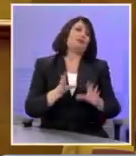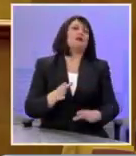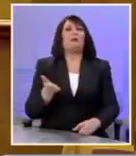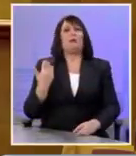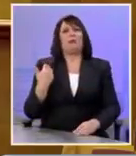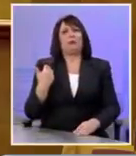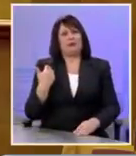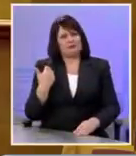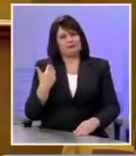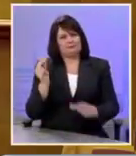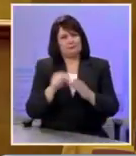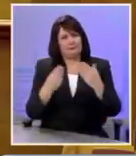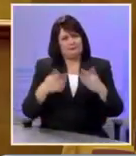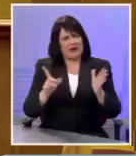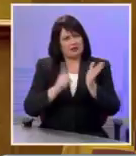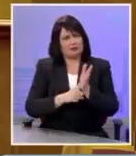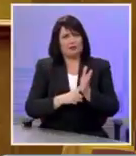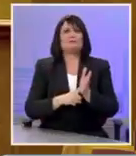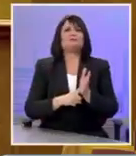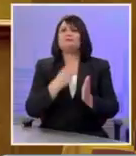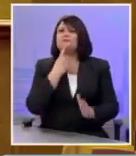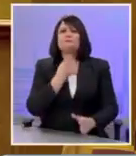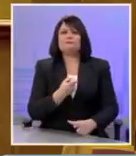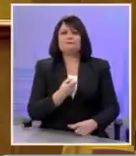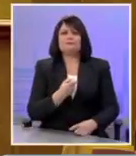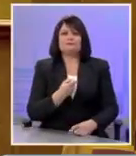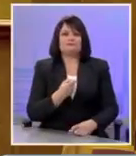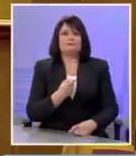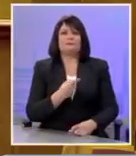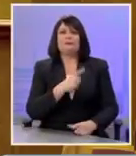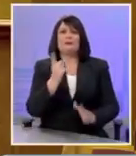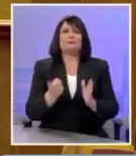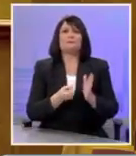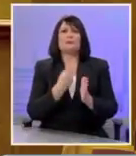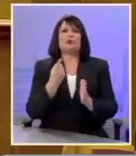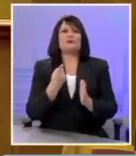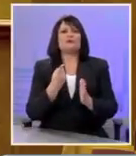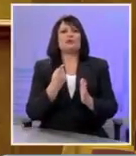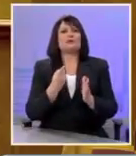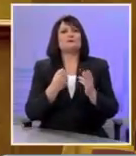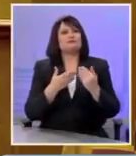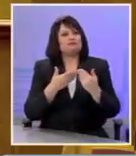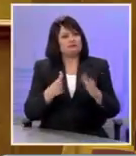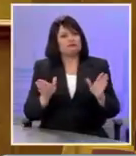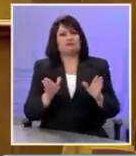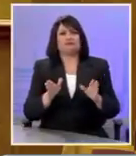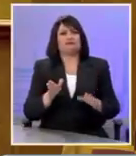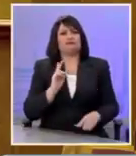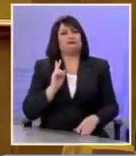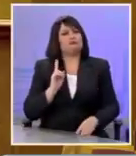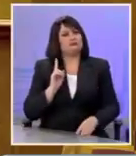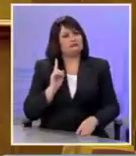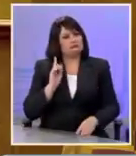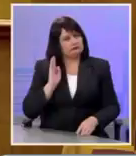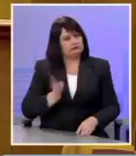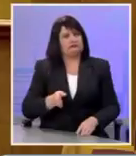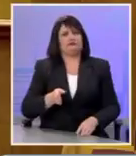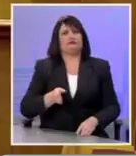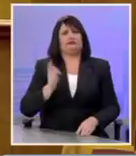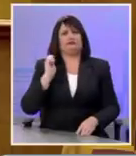πρόσφατα ψήφισαν νόμο που άνοιξε για πρώτη φορά την γεκόπορτα για τους